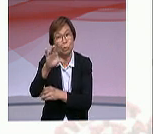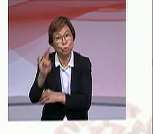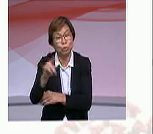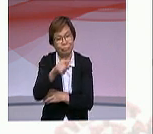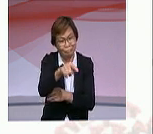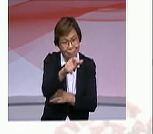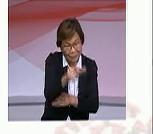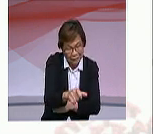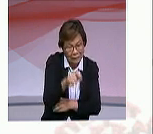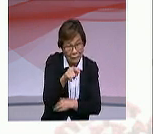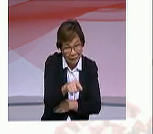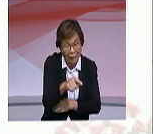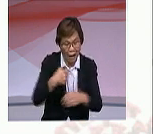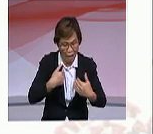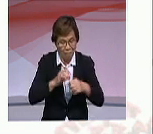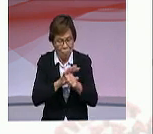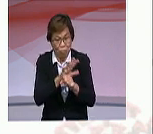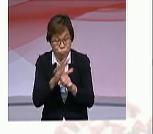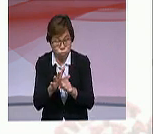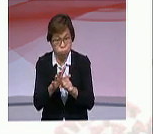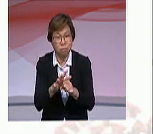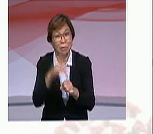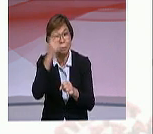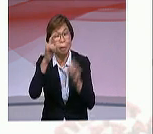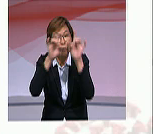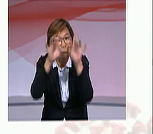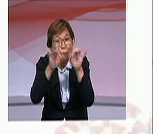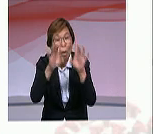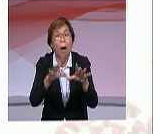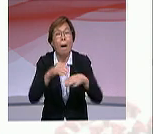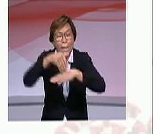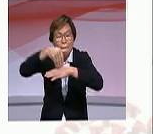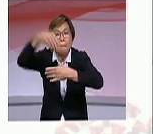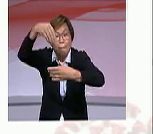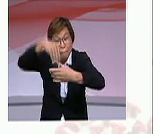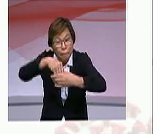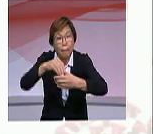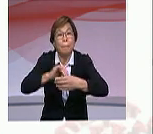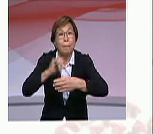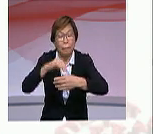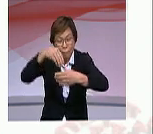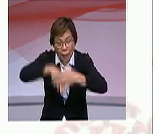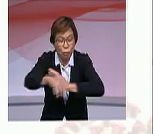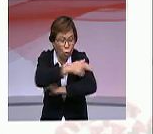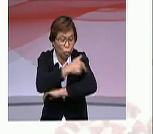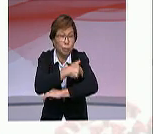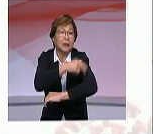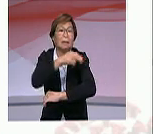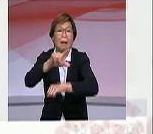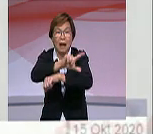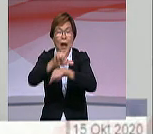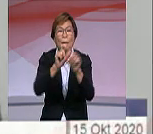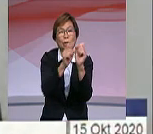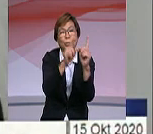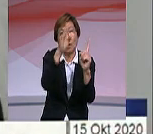15,657 telah dikenal pasti positif COVID-19 hasil saringan kemasukan ke Hospital Labuan pada 11 Oktober